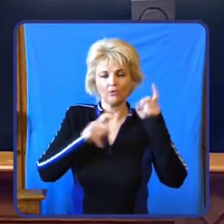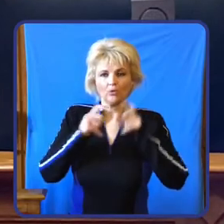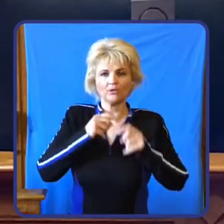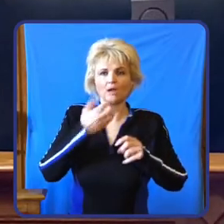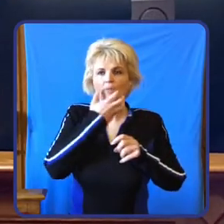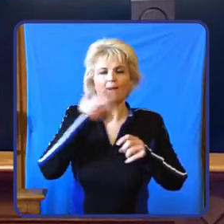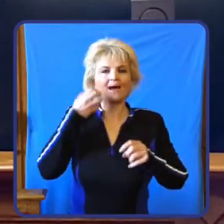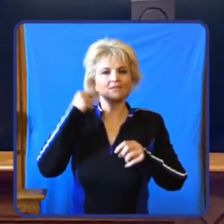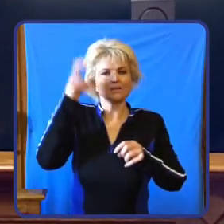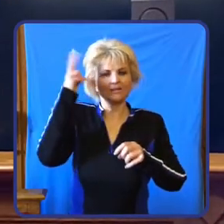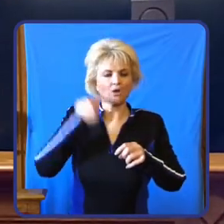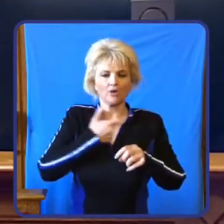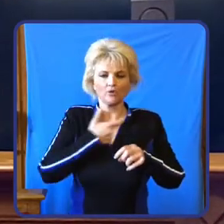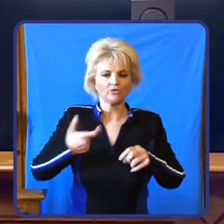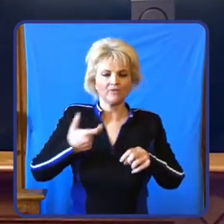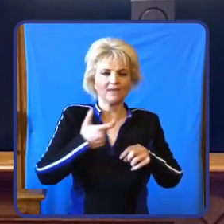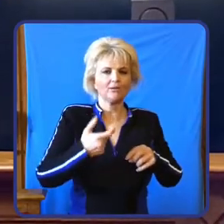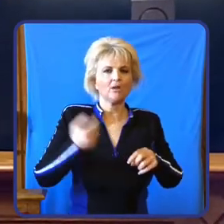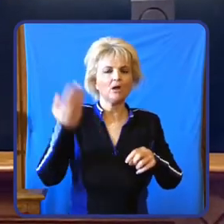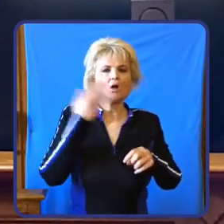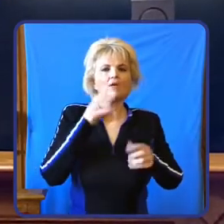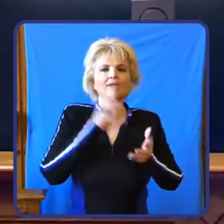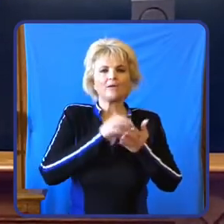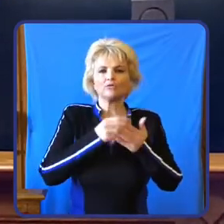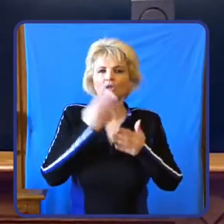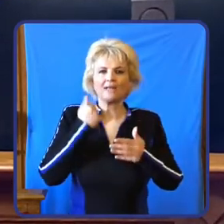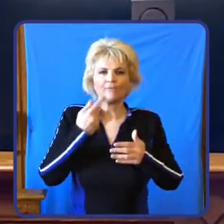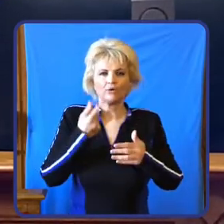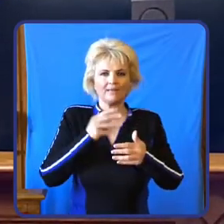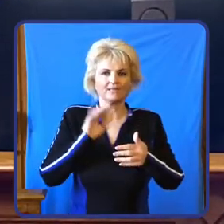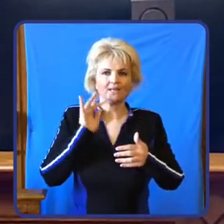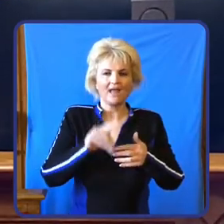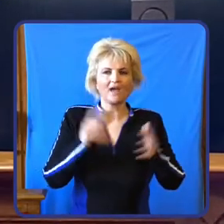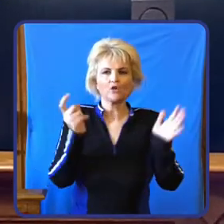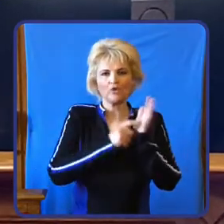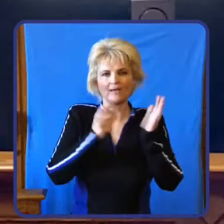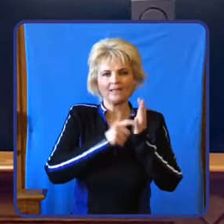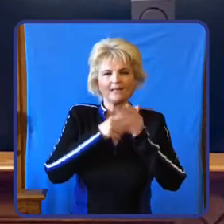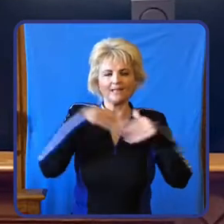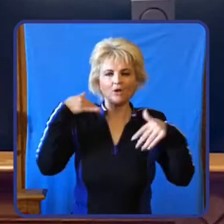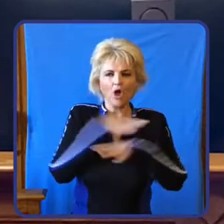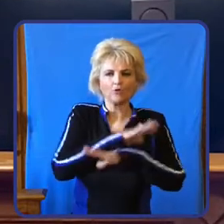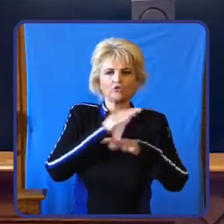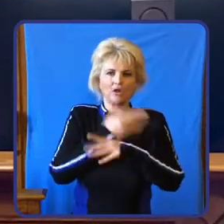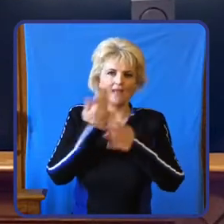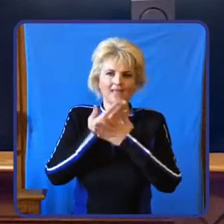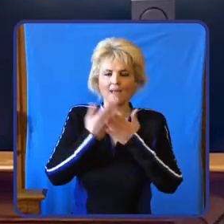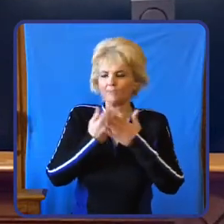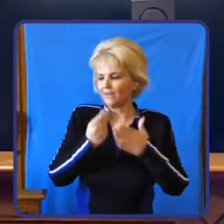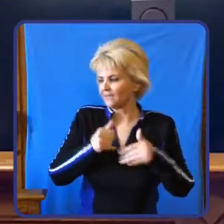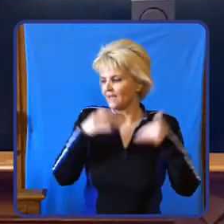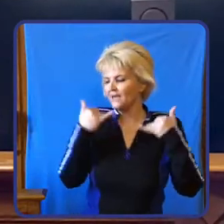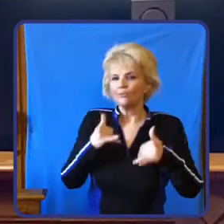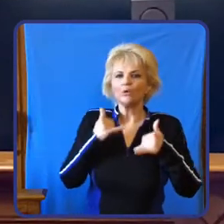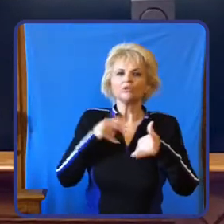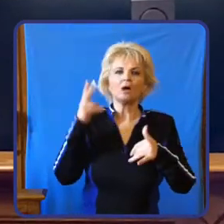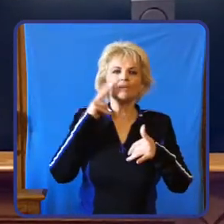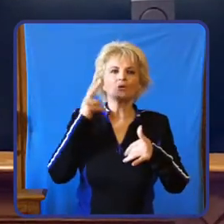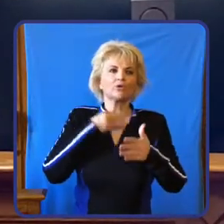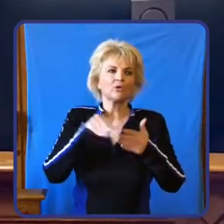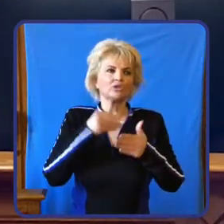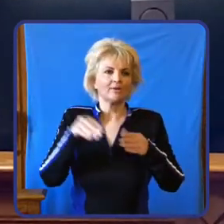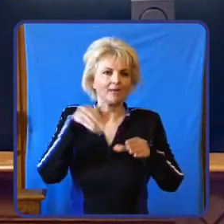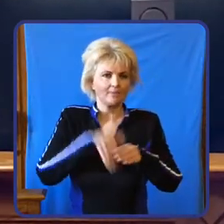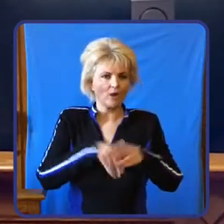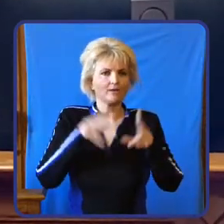Mártéi tanösvényről is. Amikor a városnak nem volt pénze rá, akkor követelték hangosan, hogy legyen meg. Most, amikor a költségvetésben szerepel és van